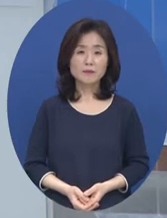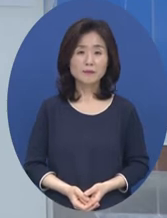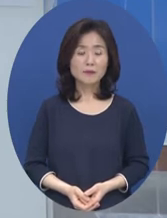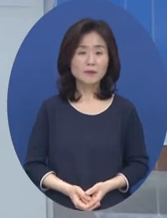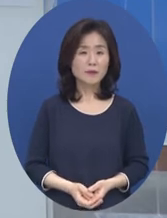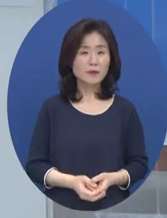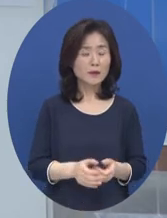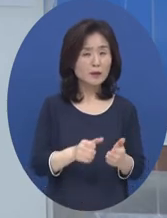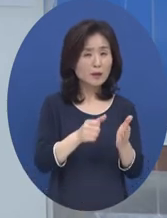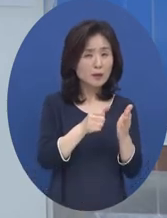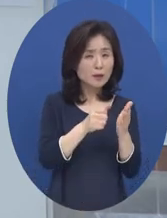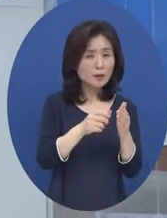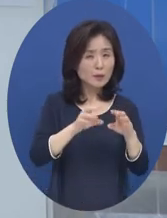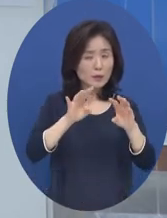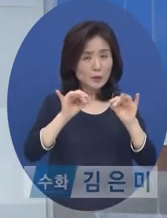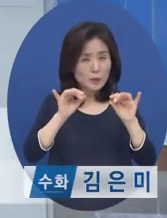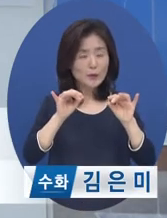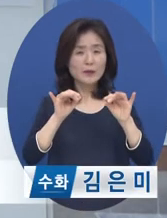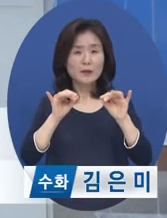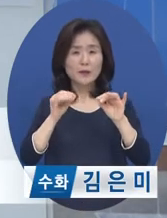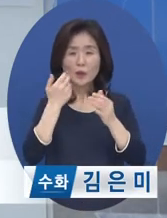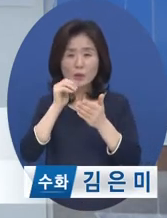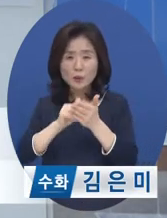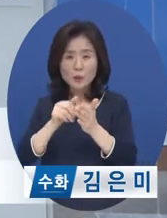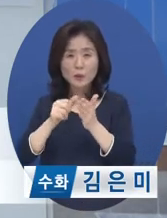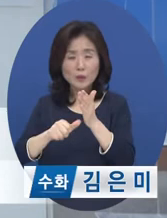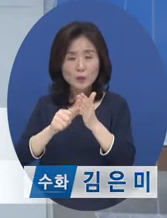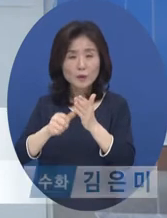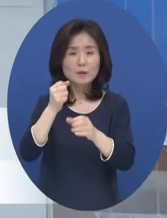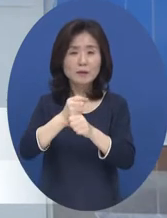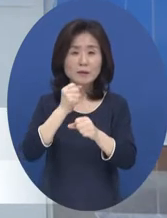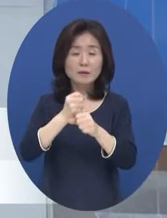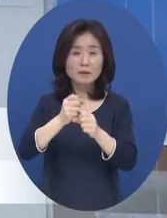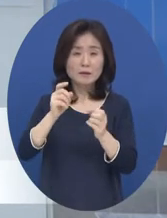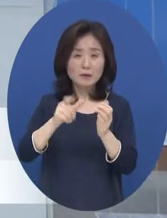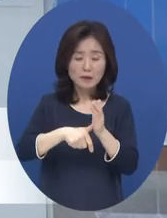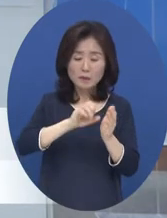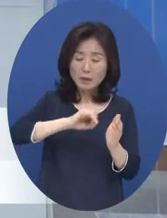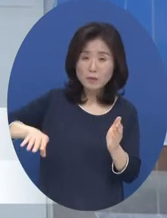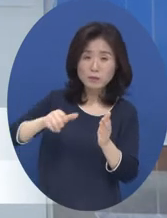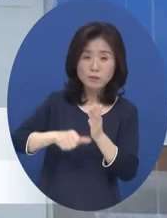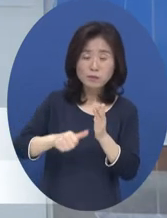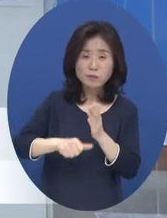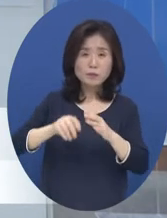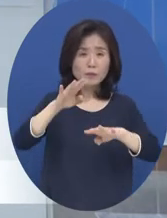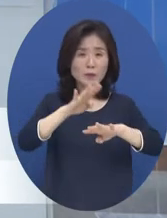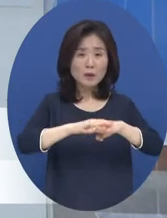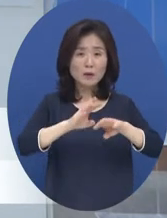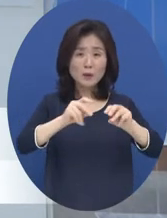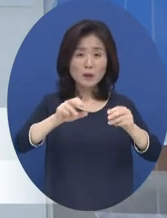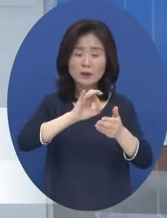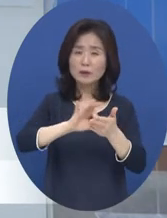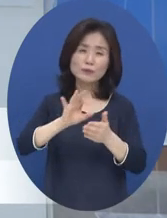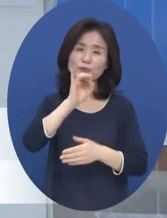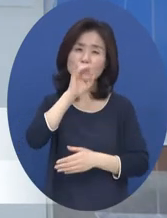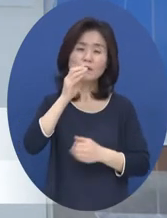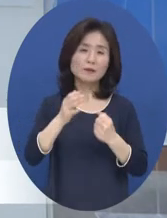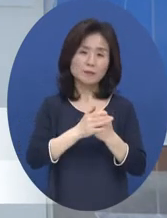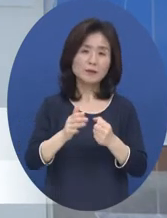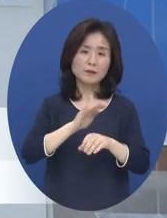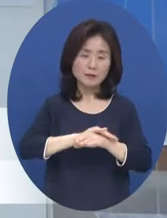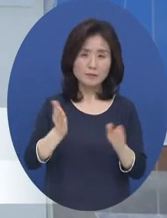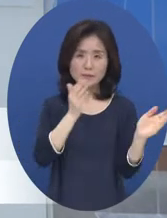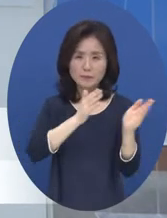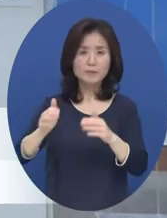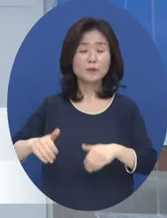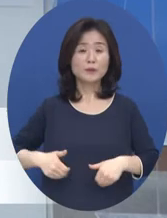골재나 석재를 가공하는 과정에서 나오는 폐기물 무기성 오이는 농지에 사용할 수 없는 물질로 제대로 처리해야 하는데요.